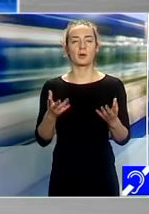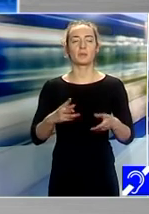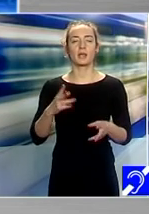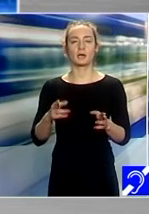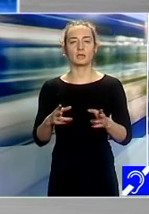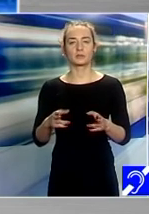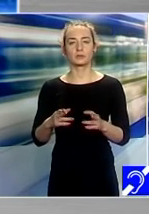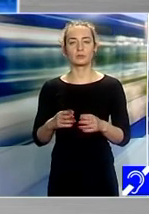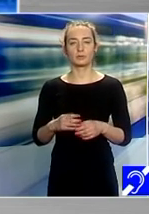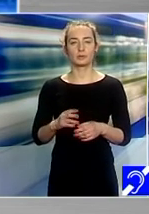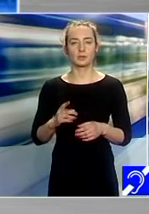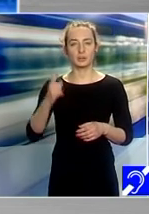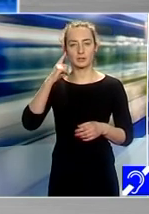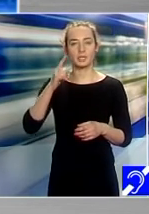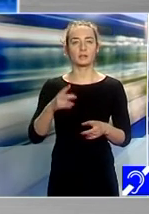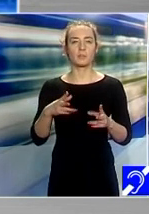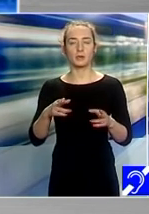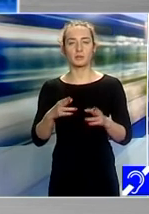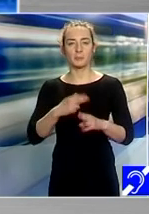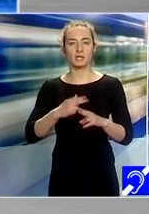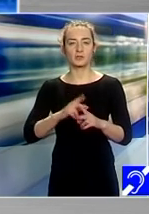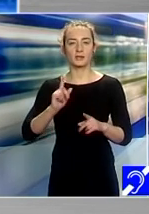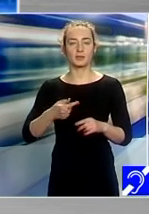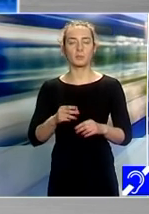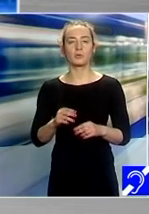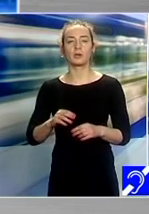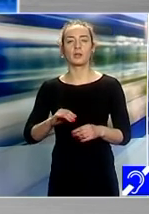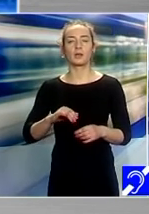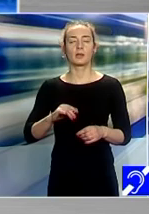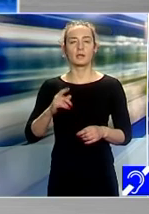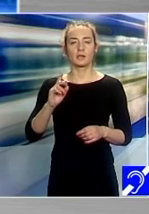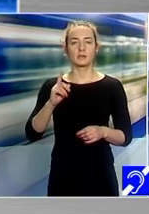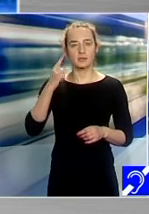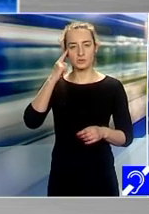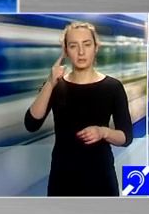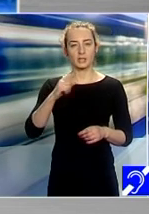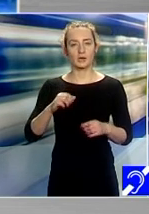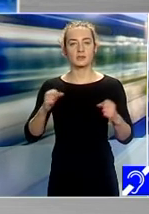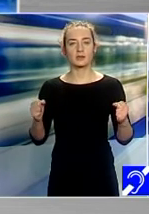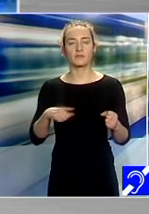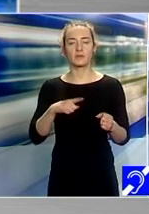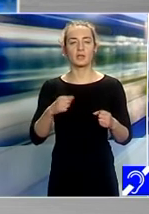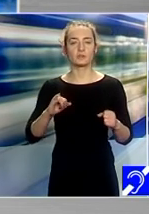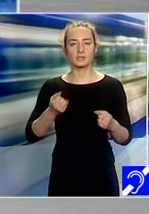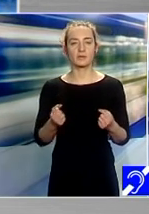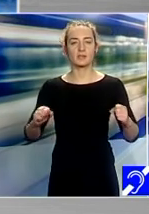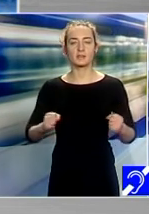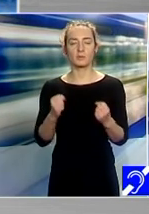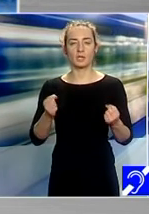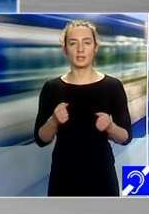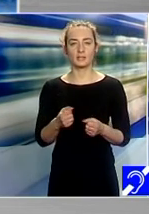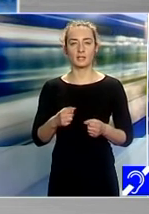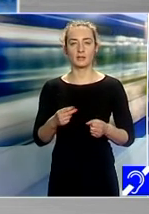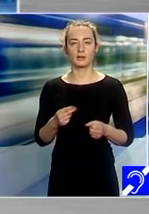viitor, eu cred că pacientele ar trebui reeducate în acest sens puțin și stimulate, pentru că având în vedere